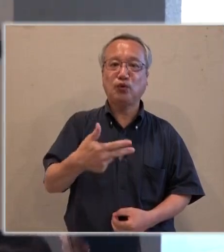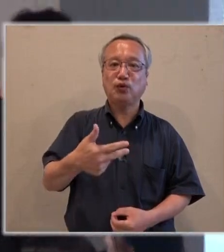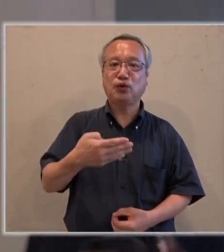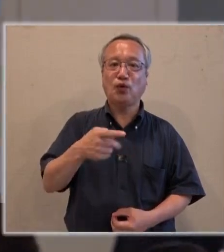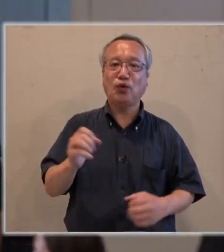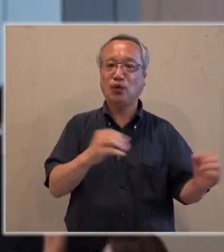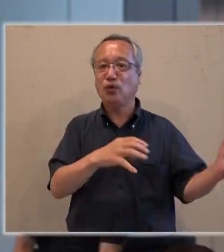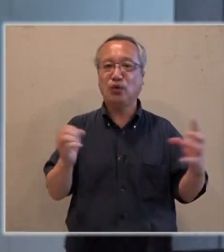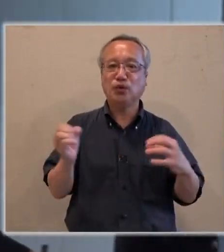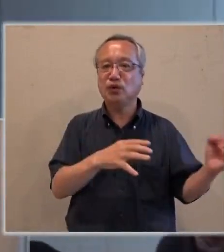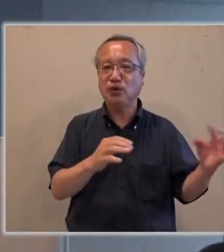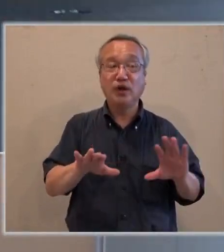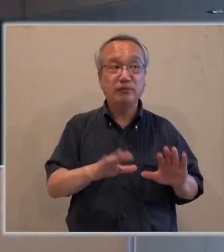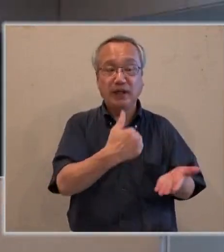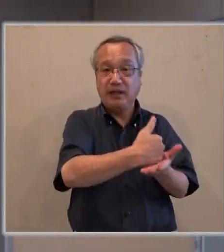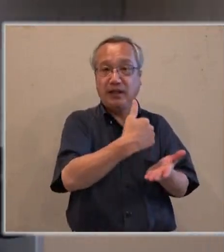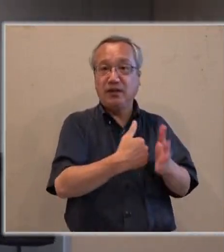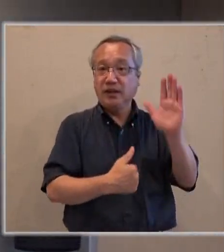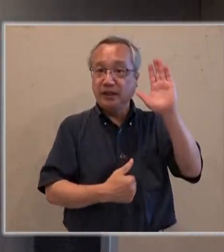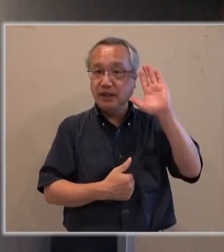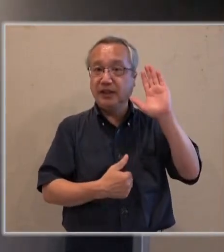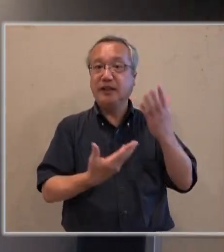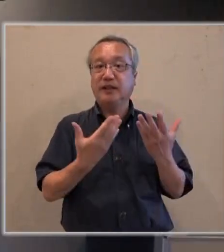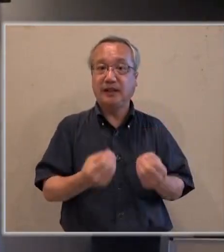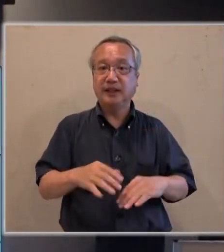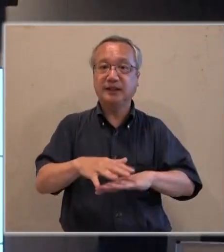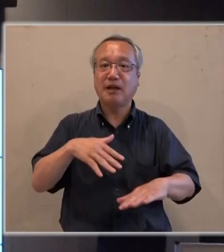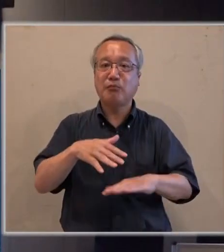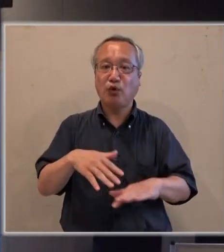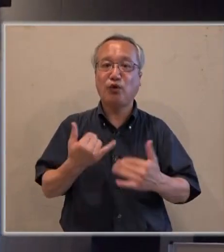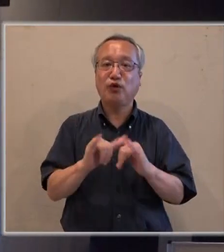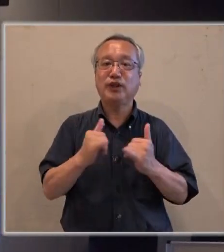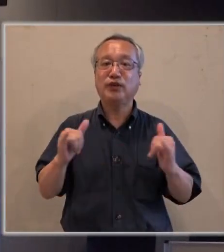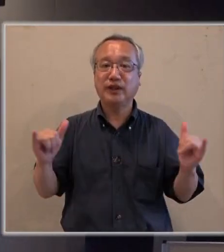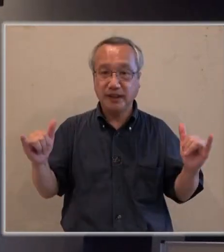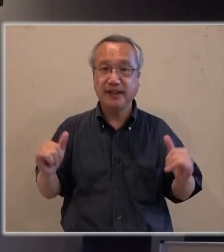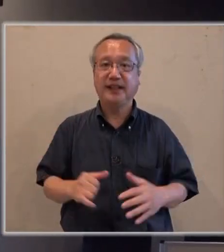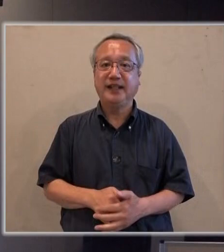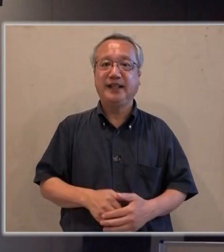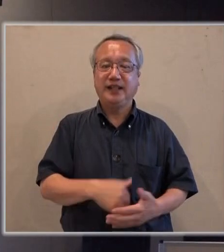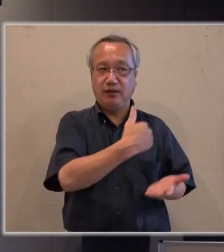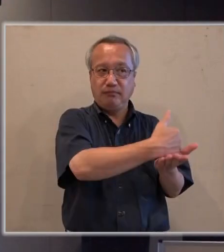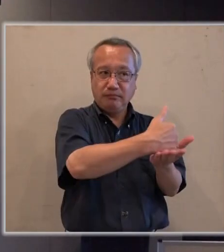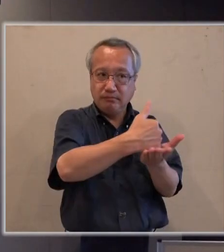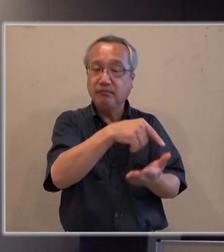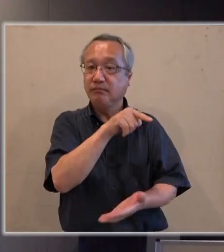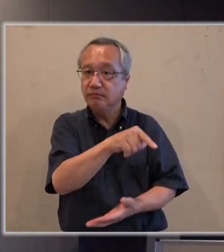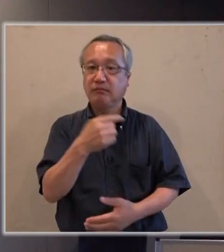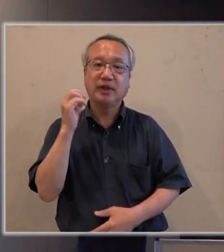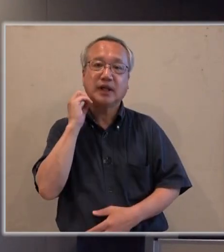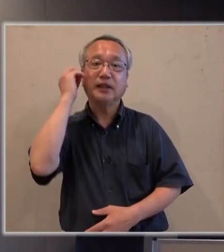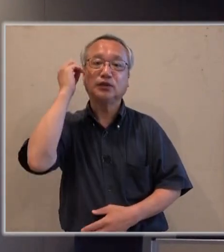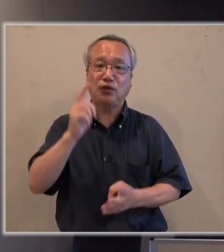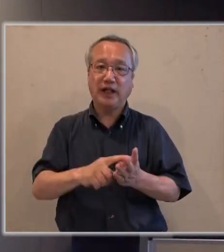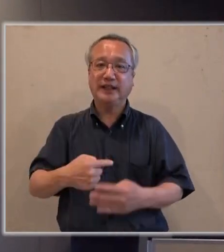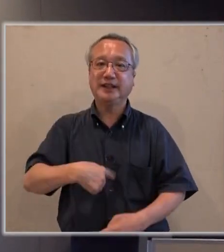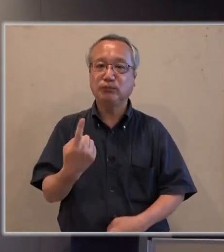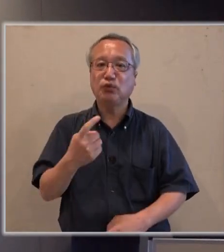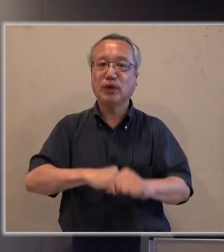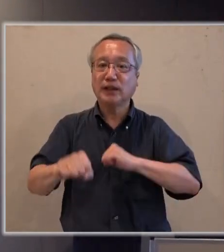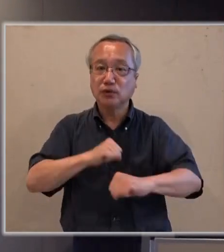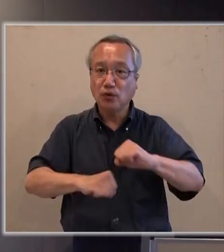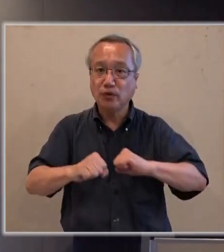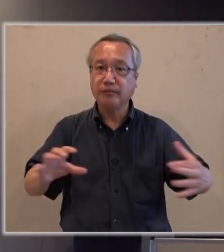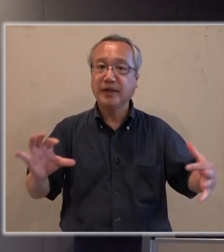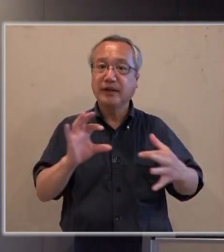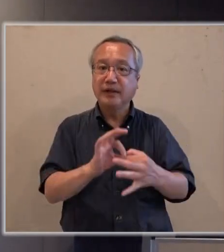今の話を聞いていただいた札幌の方々にその話の感想であったり、自分自身の活動と掛